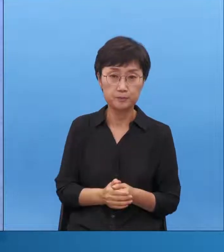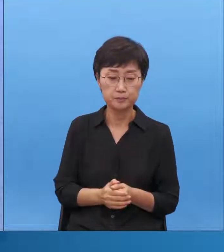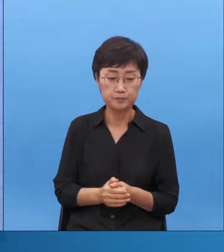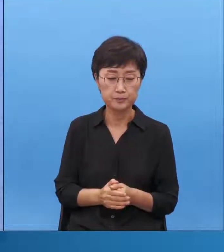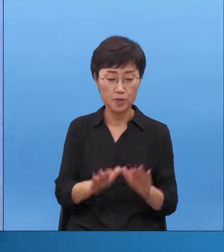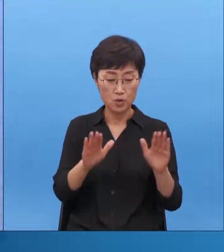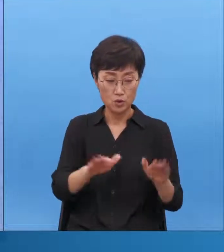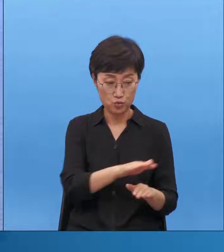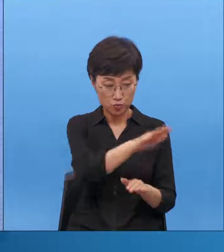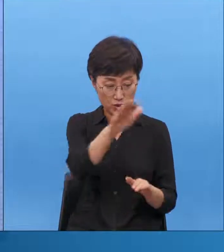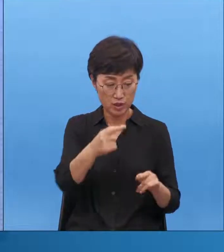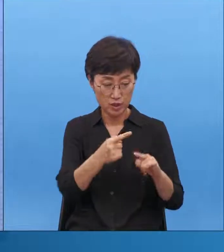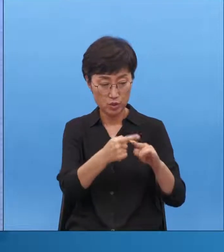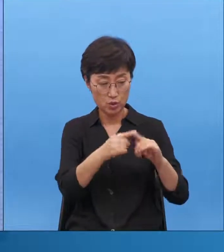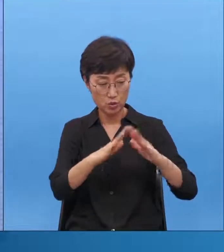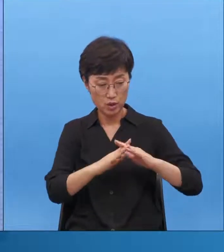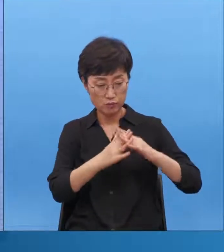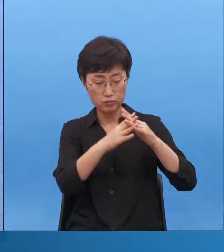1,000망대 세우는